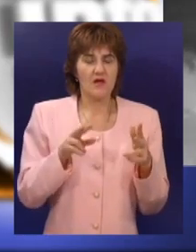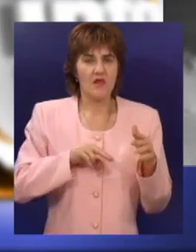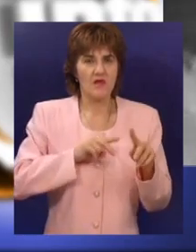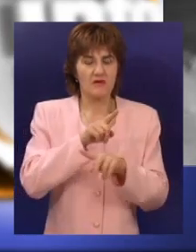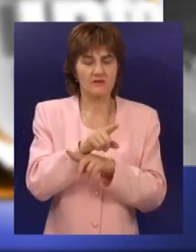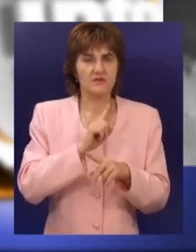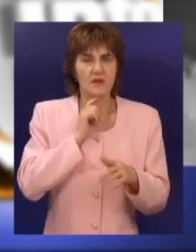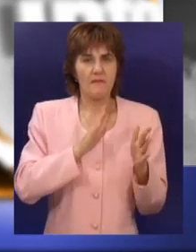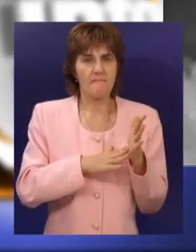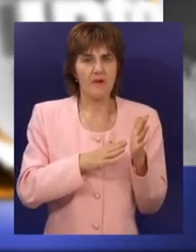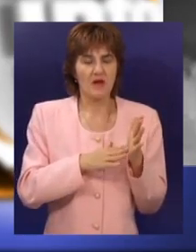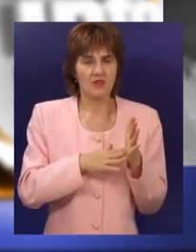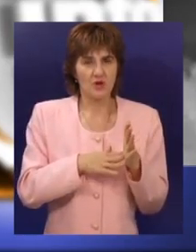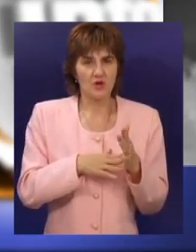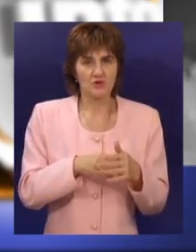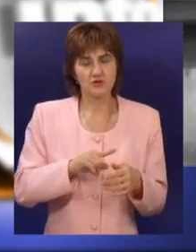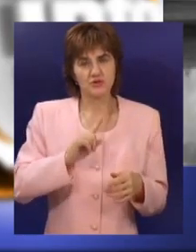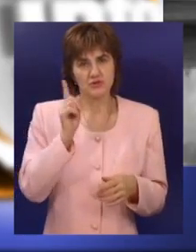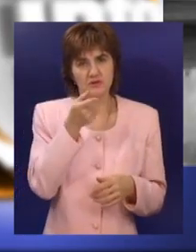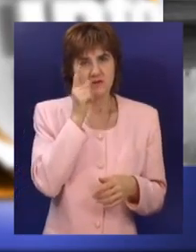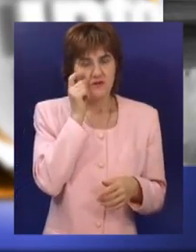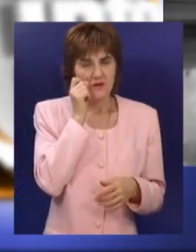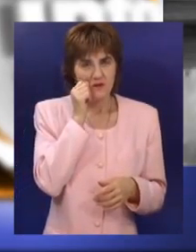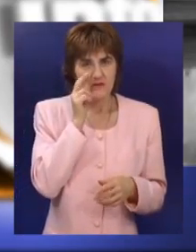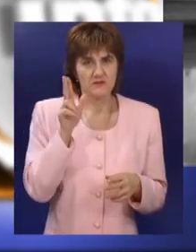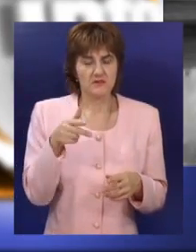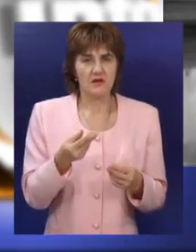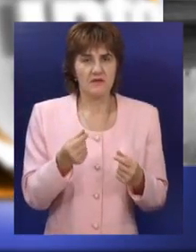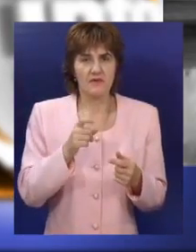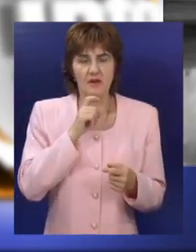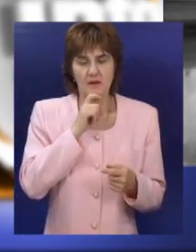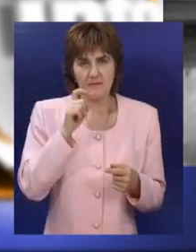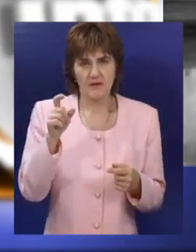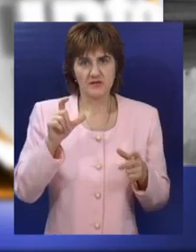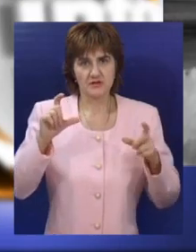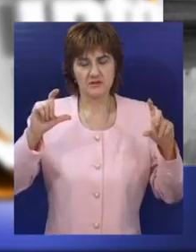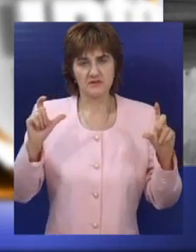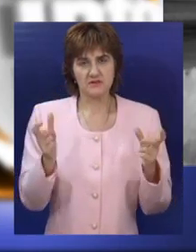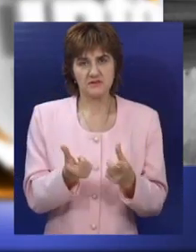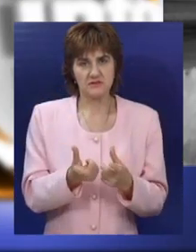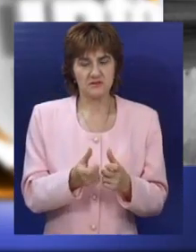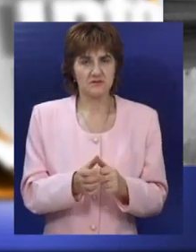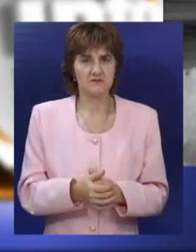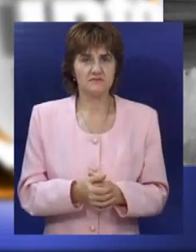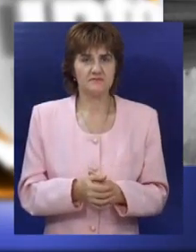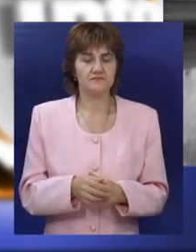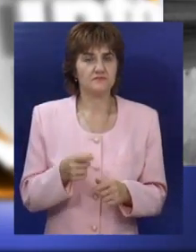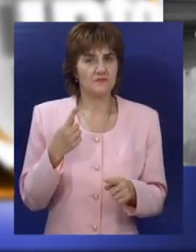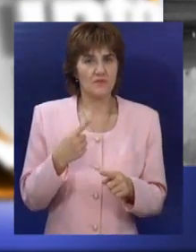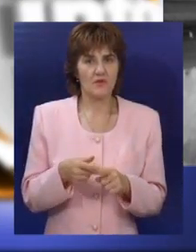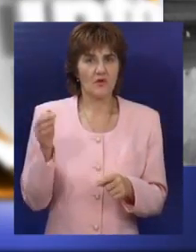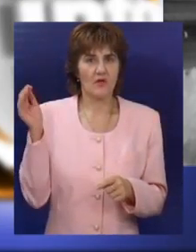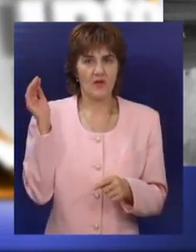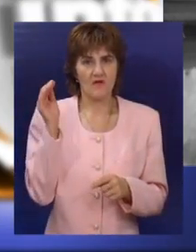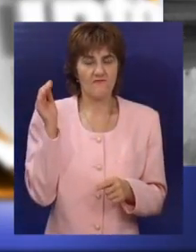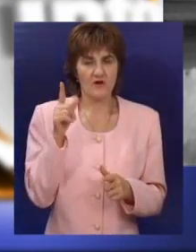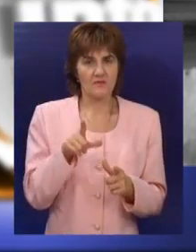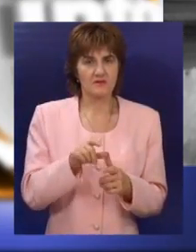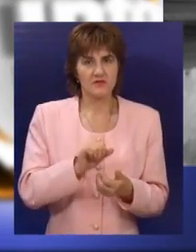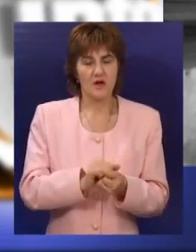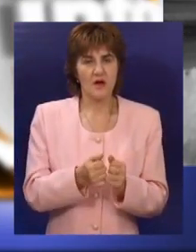Aranđelovo, Rabe i Martonoš. Veći broj lica prokrijumčarenih na područje Mađarske zaustavila je mađarska policija na osnovu